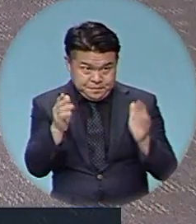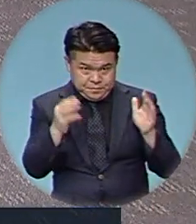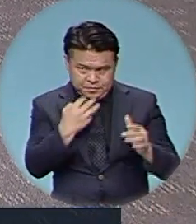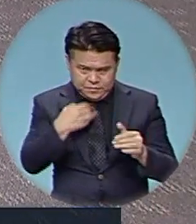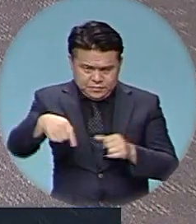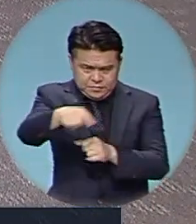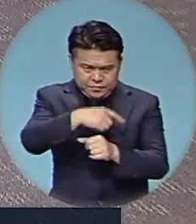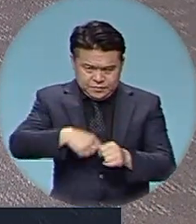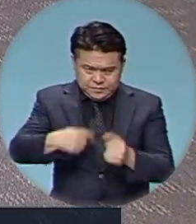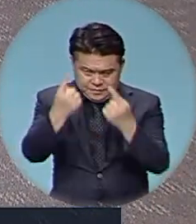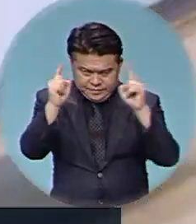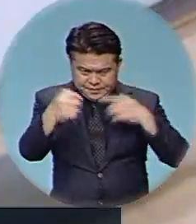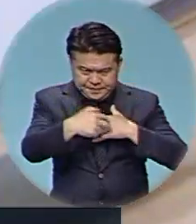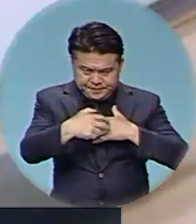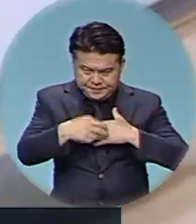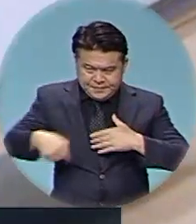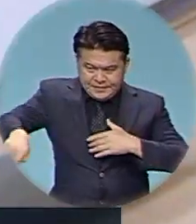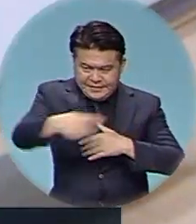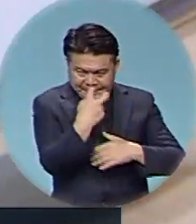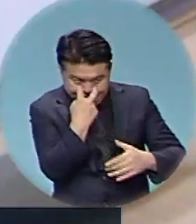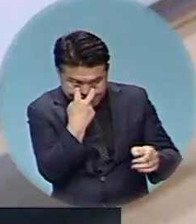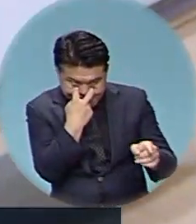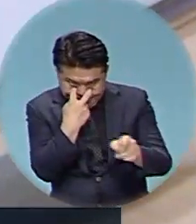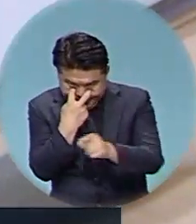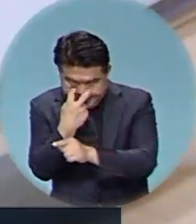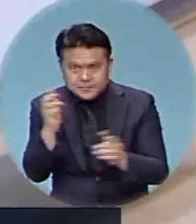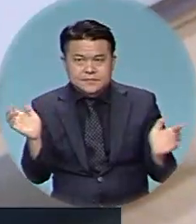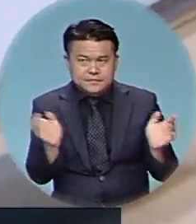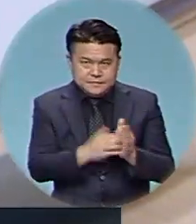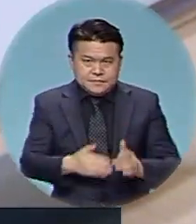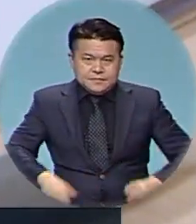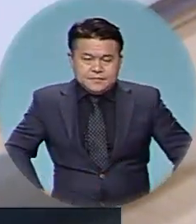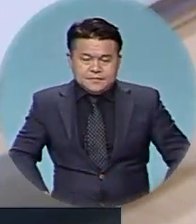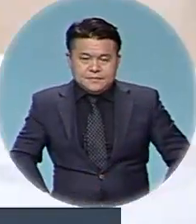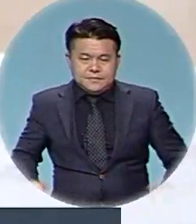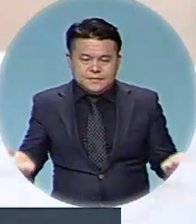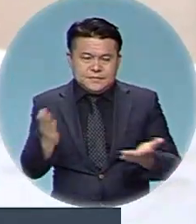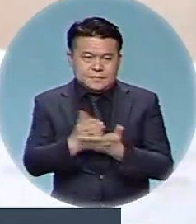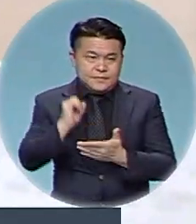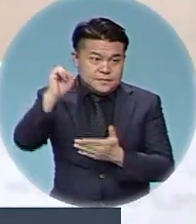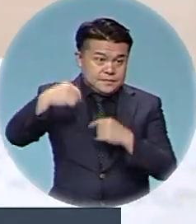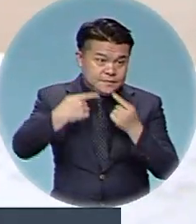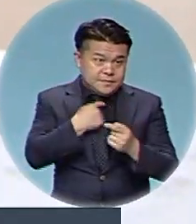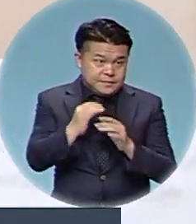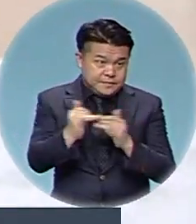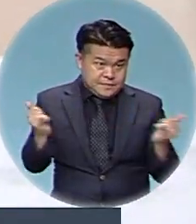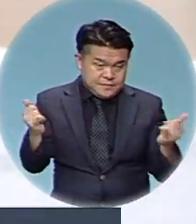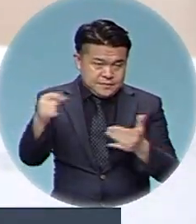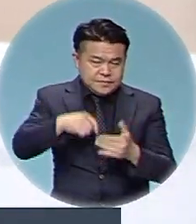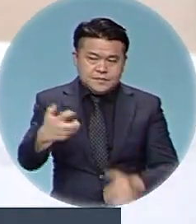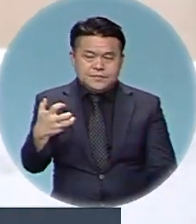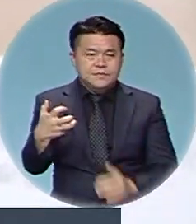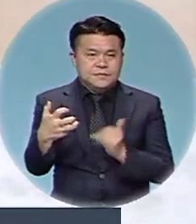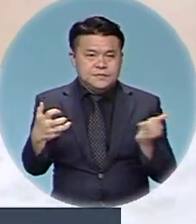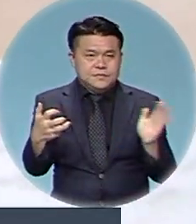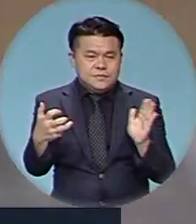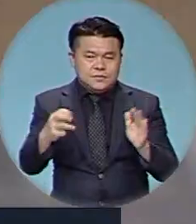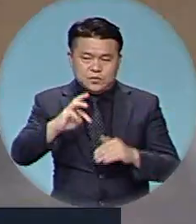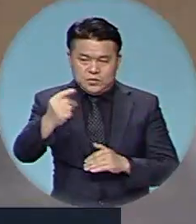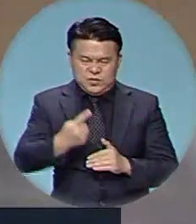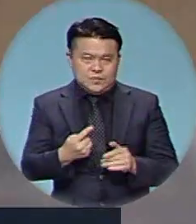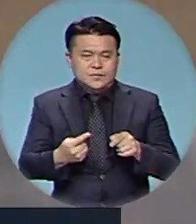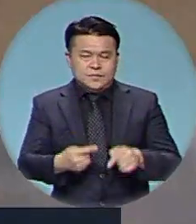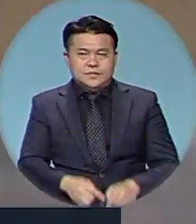수도권 대학병원에 대한 현장 조사를 벌인 결과 집단 휴진에 참여했던 전공의 가운데 80명 가까이